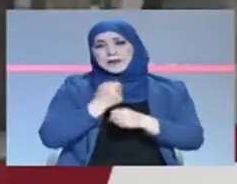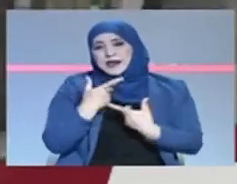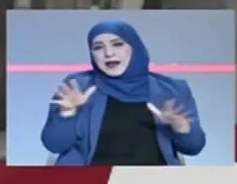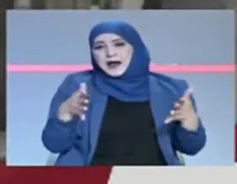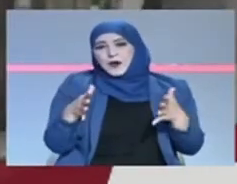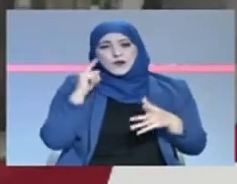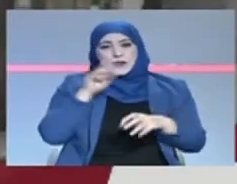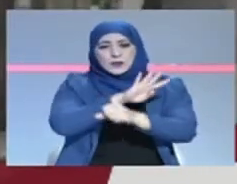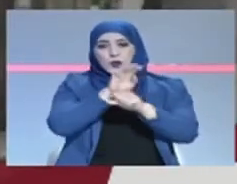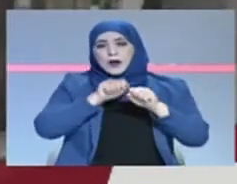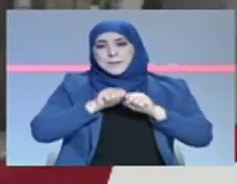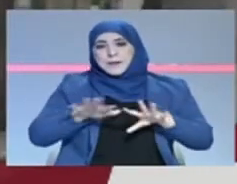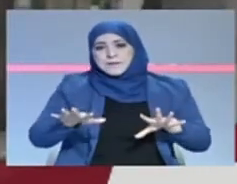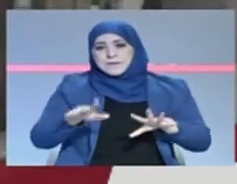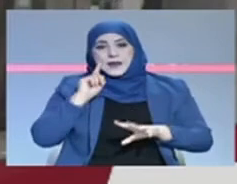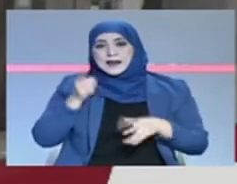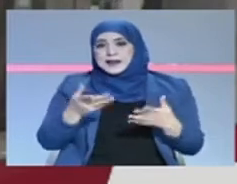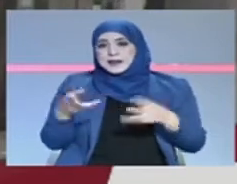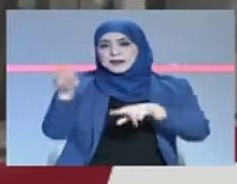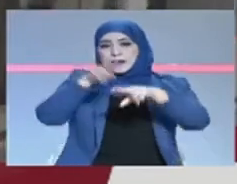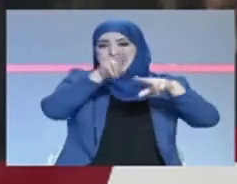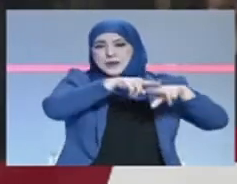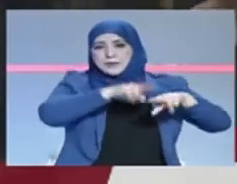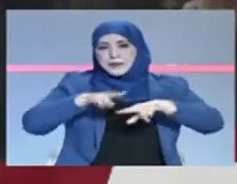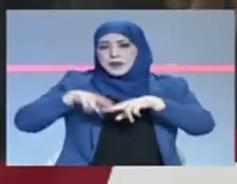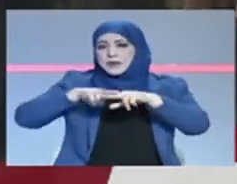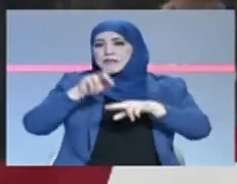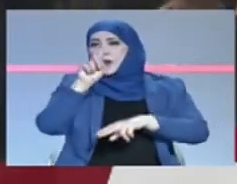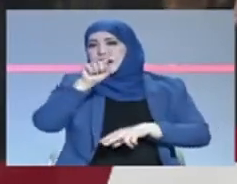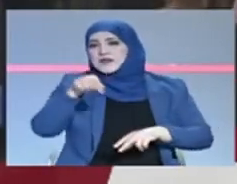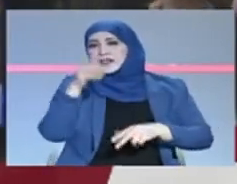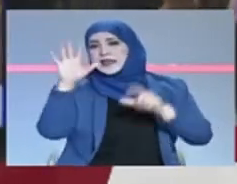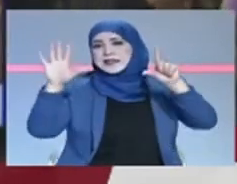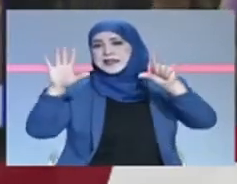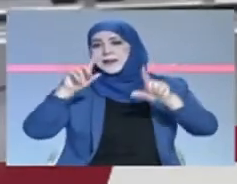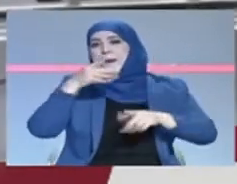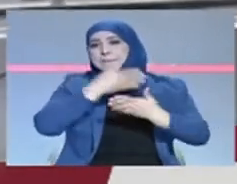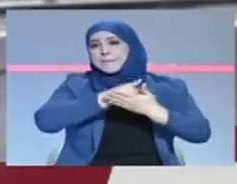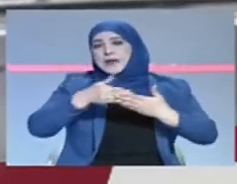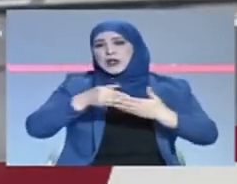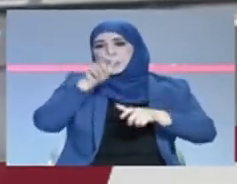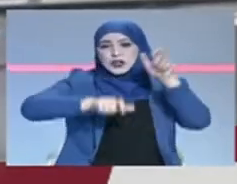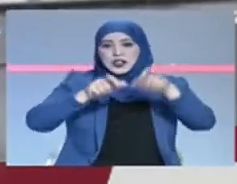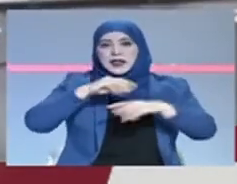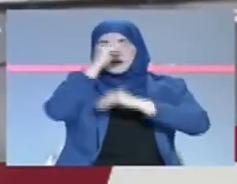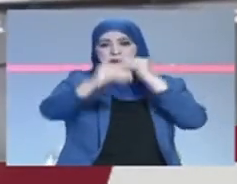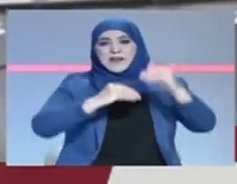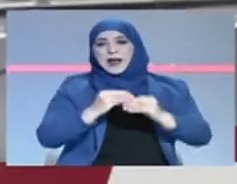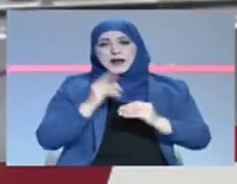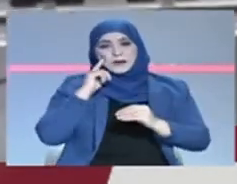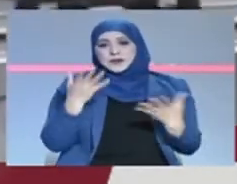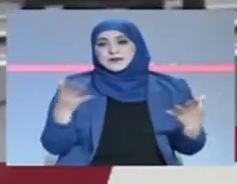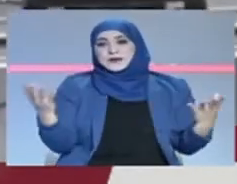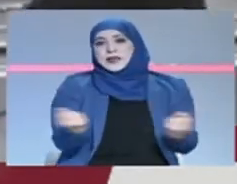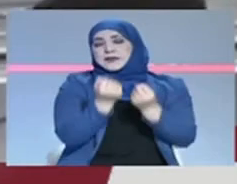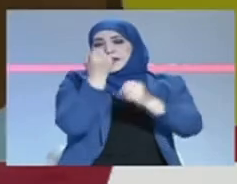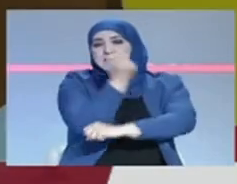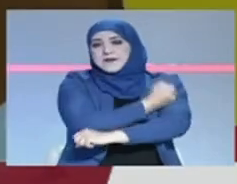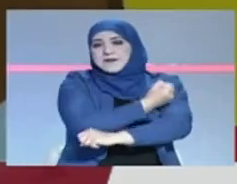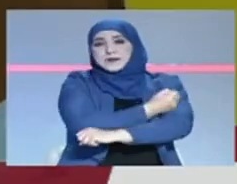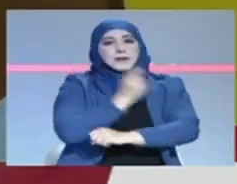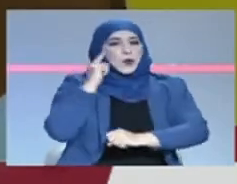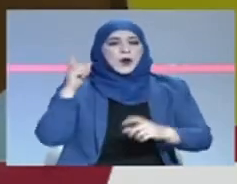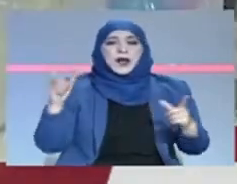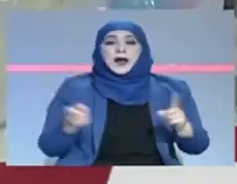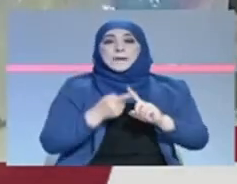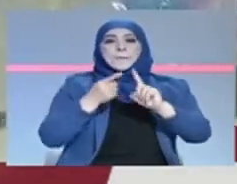انتشار هذه الجائحة التي أودت بحياة أكثر من 1.7 مليون شخص حول العالم. حملة التطعيم هي السلاح الذي